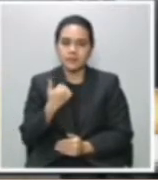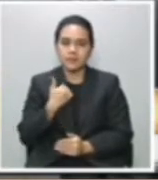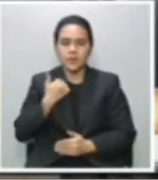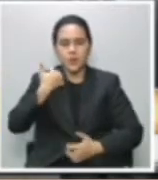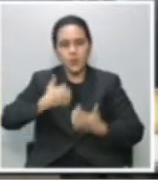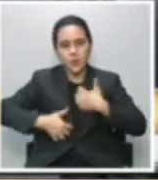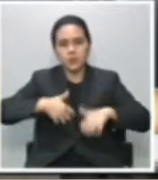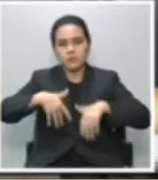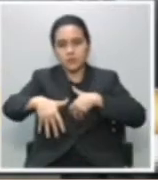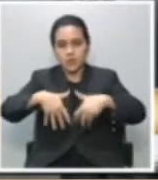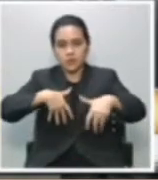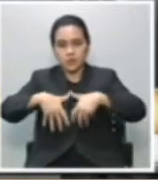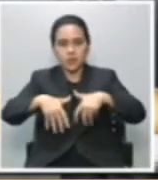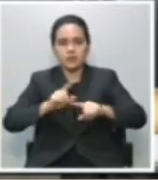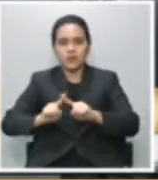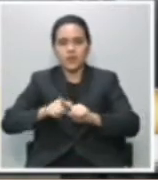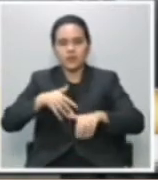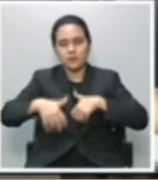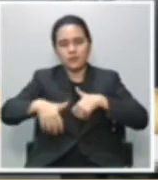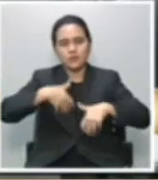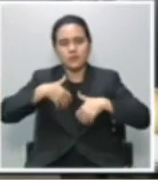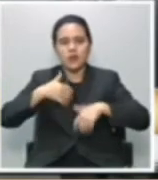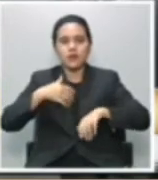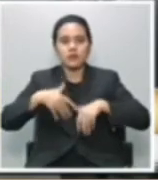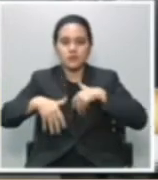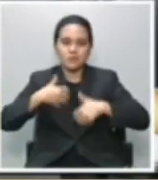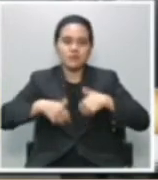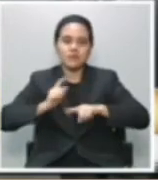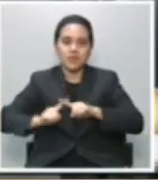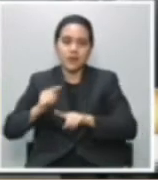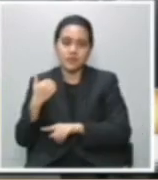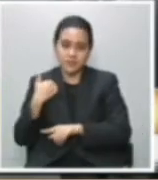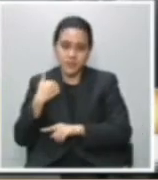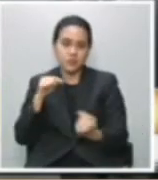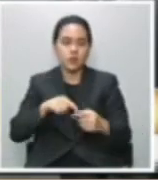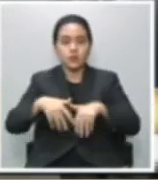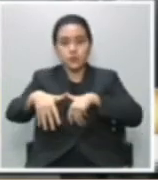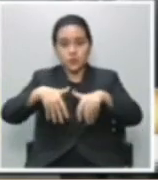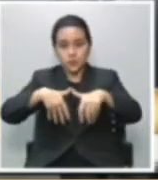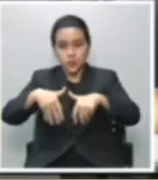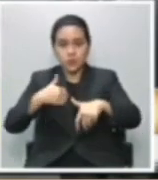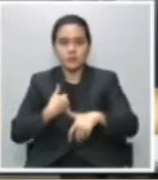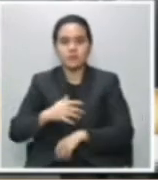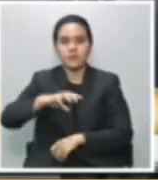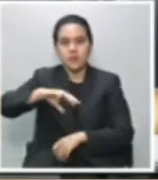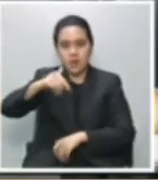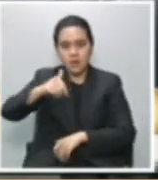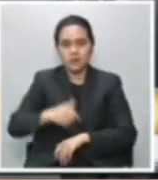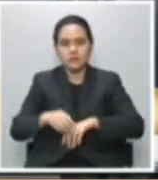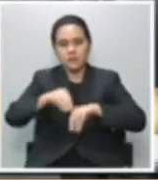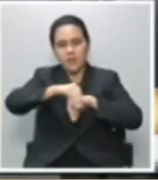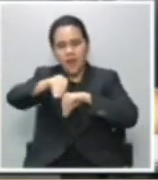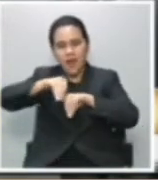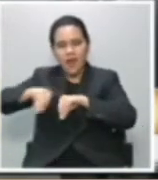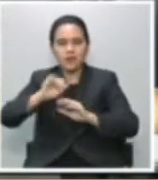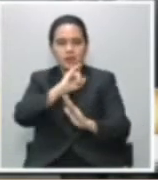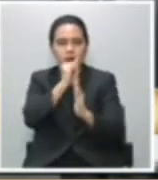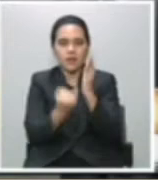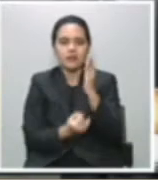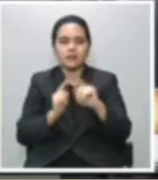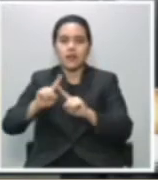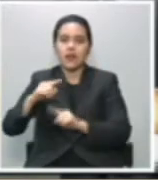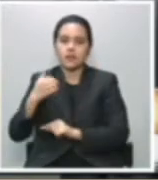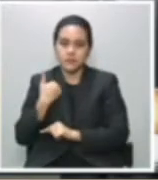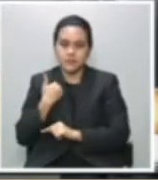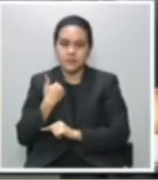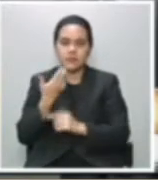ร้อนของพี่น้องประชาชนทั้งชุมชนในเมืองและชุมชนในชนบทปัญหาของ